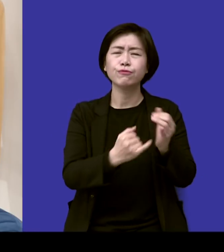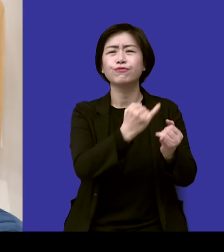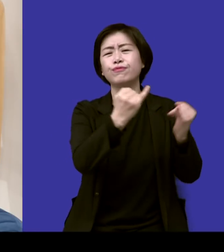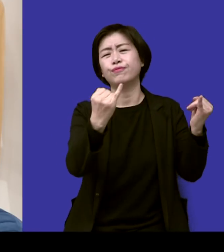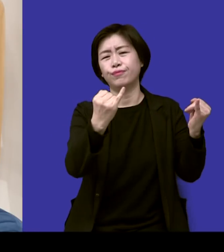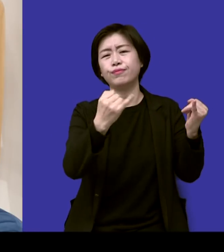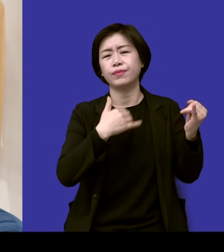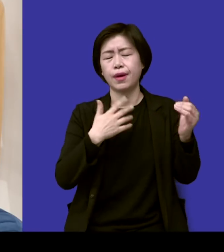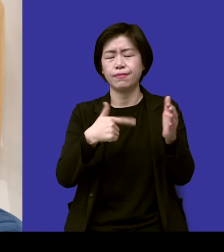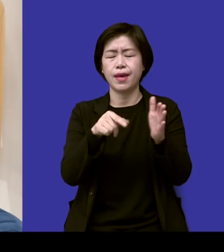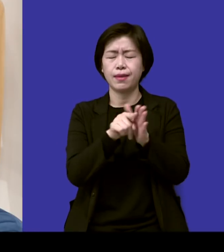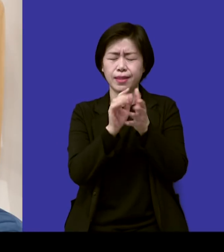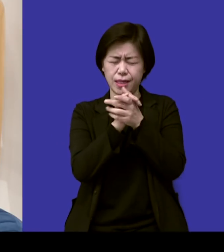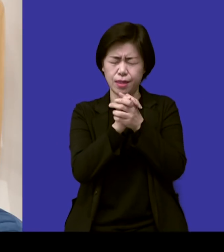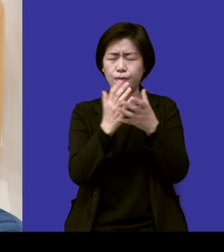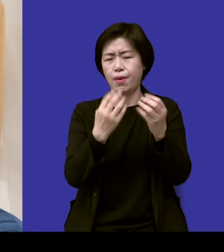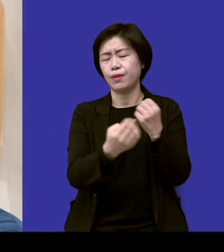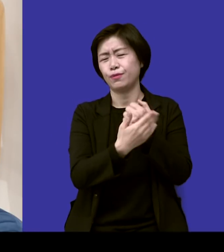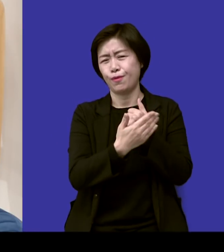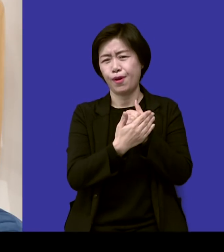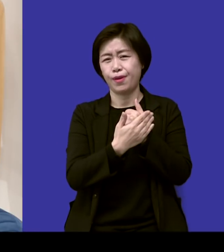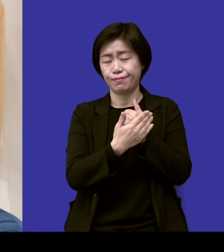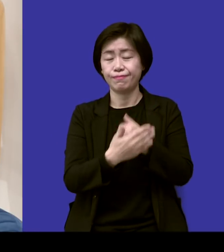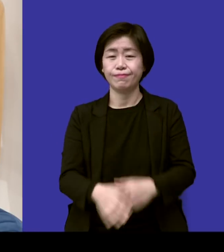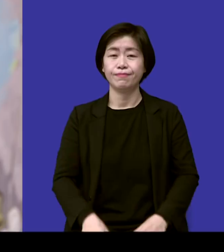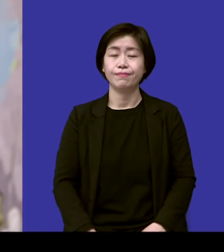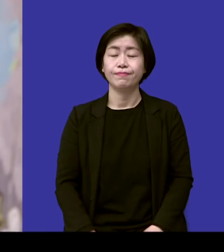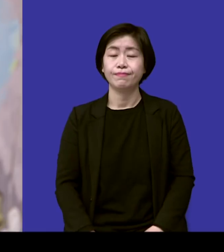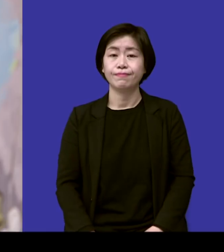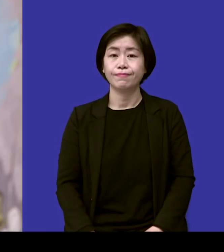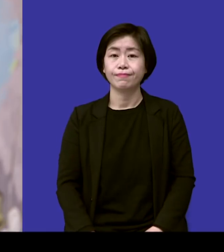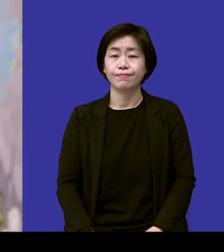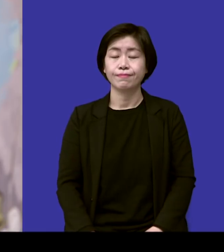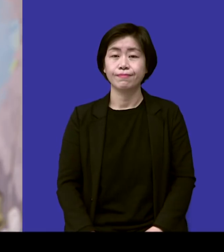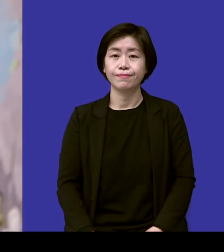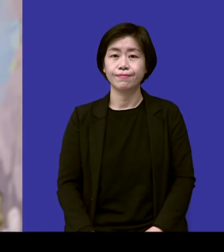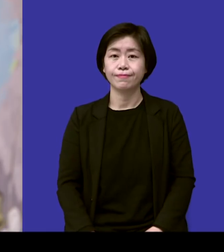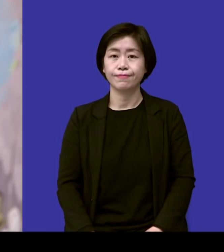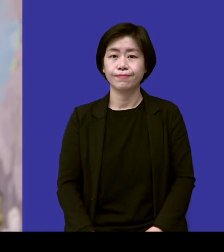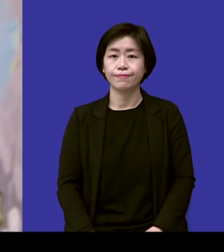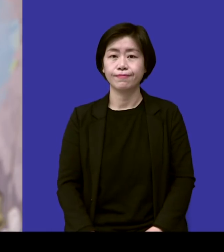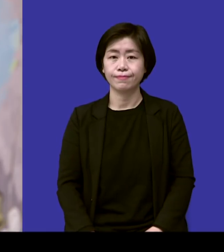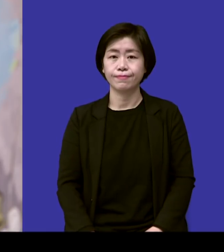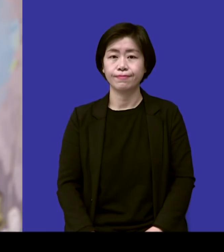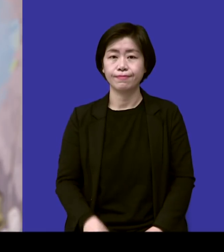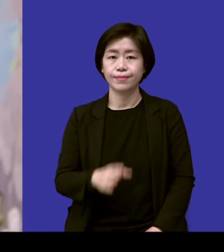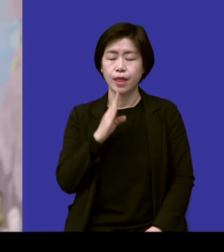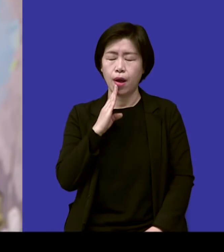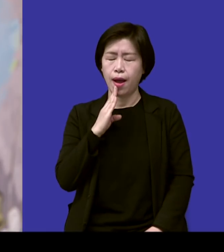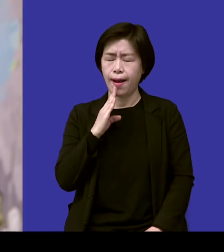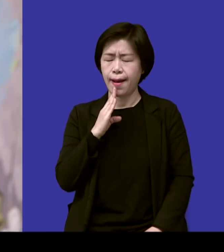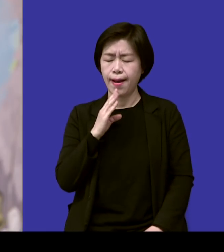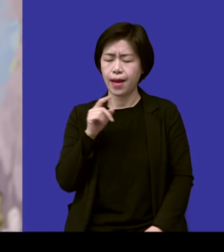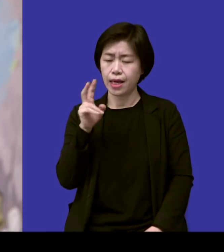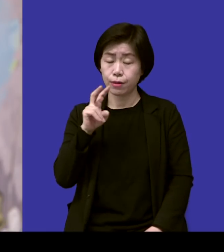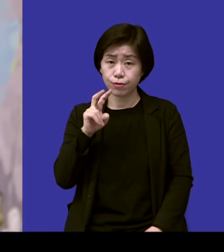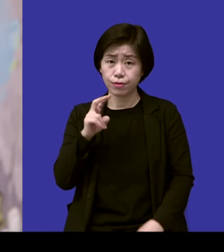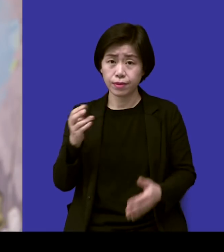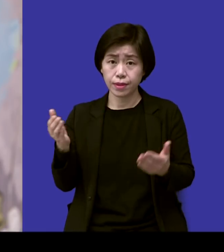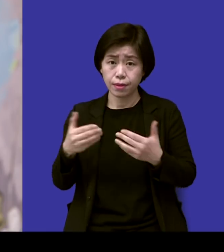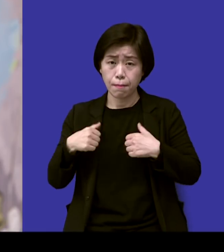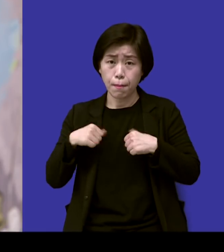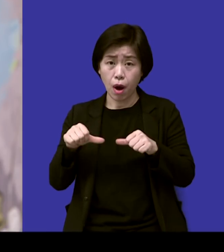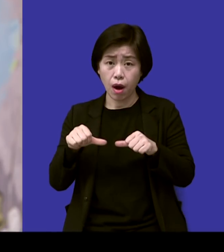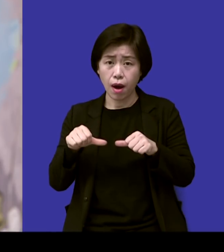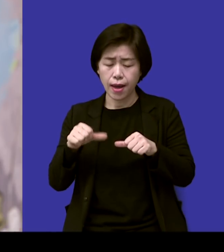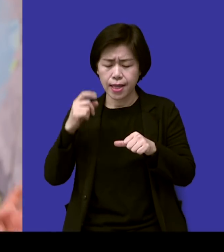기도 열심히 해줬어요. 매번. 네. 근데 막 그럴 때마다 참 그만둘까? 그만둬야 되겠다 예. 할